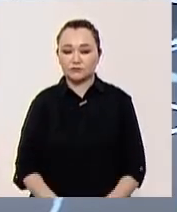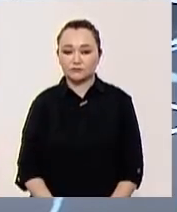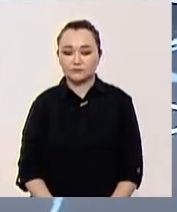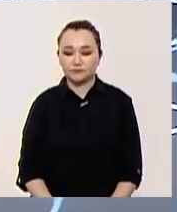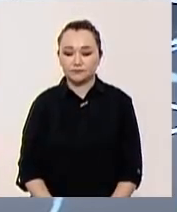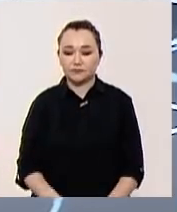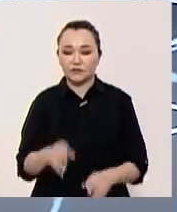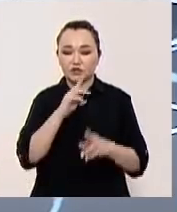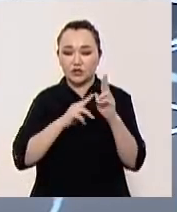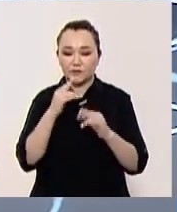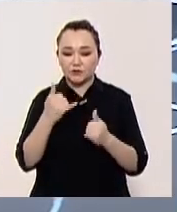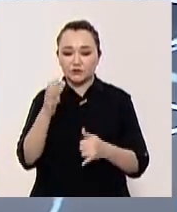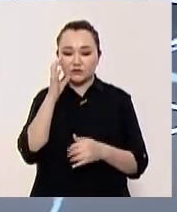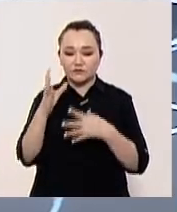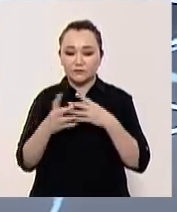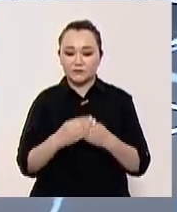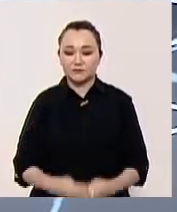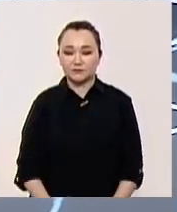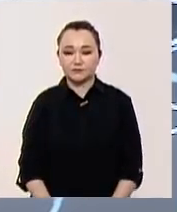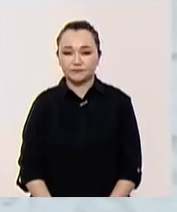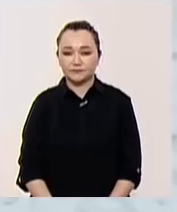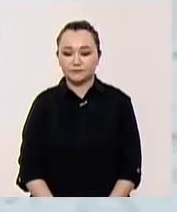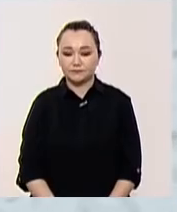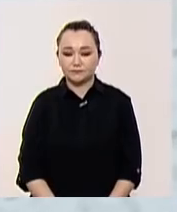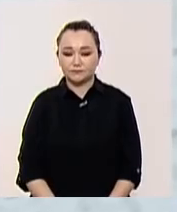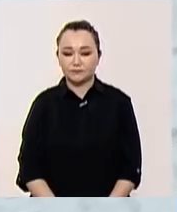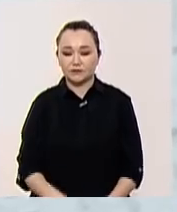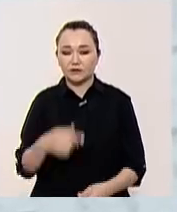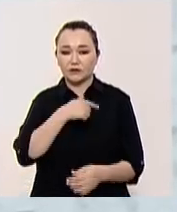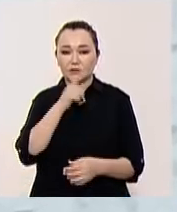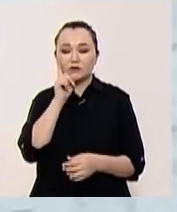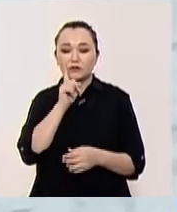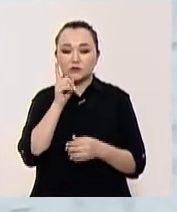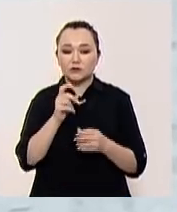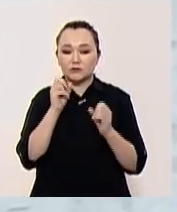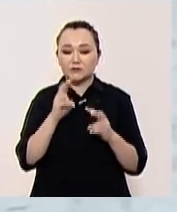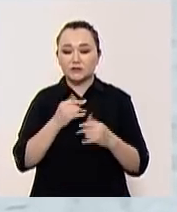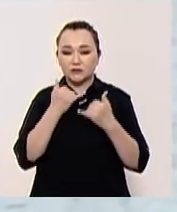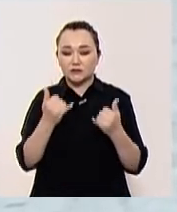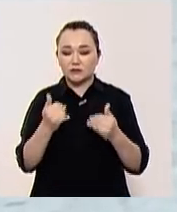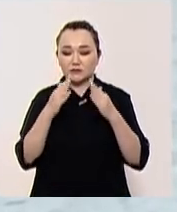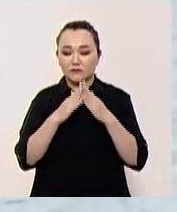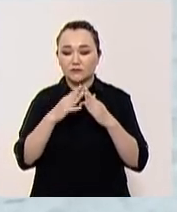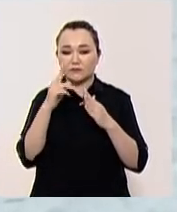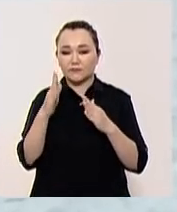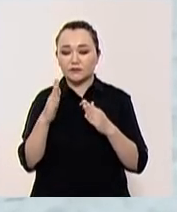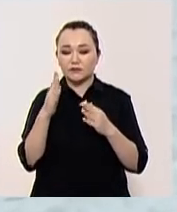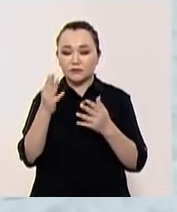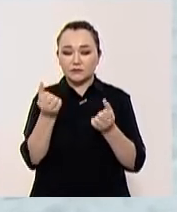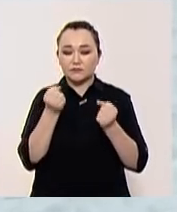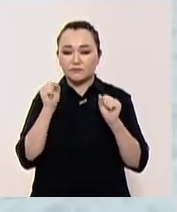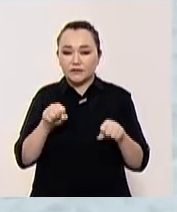жарық, шағымдарды қазір бірге тыңдасақ. Мен жастарға арналған пәтер